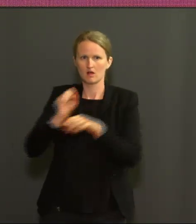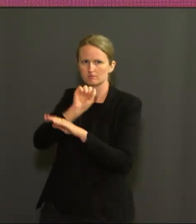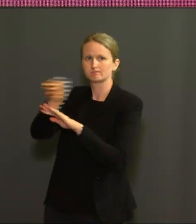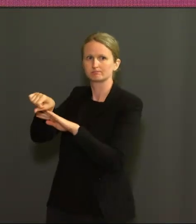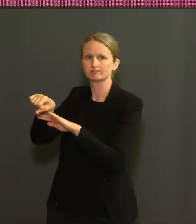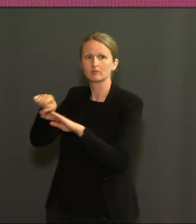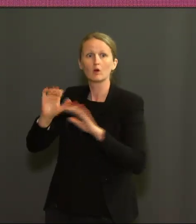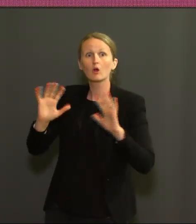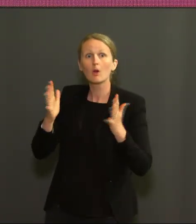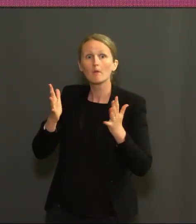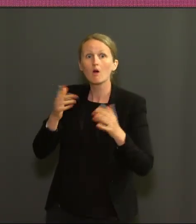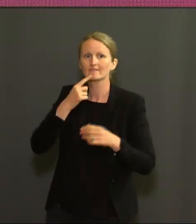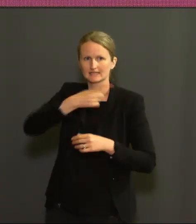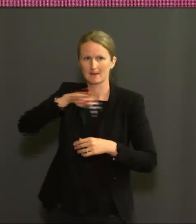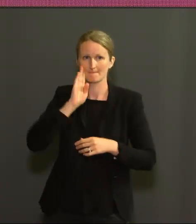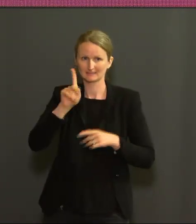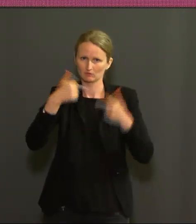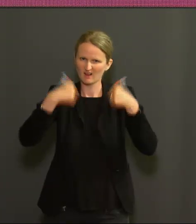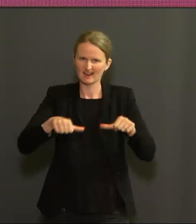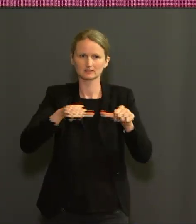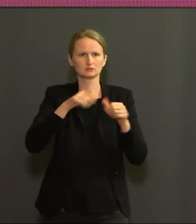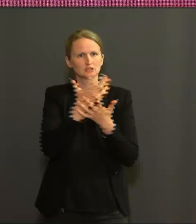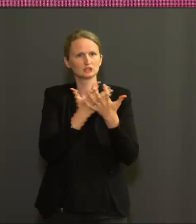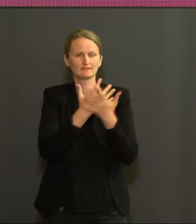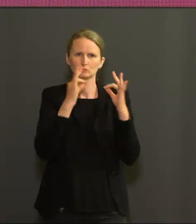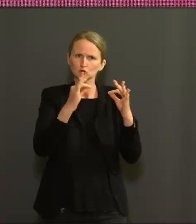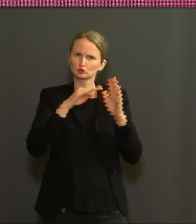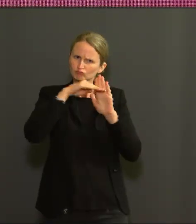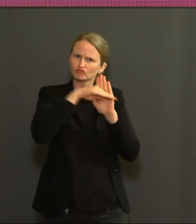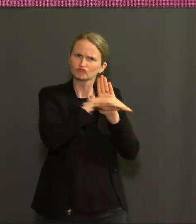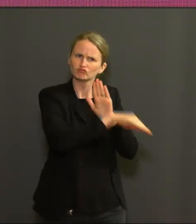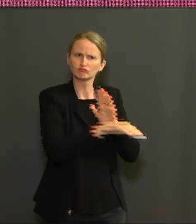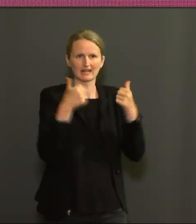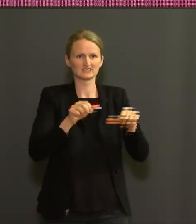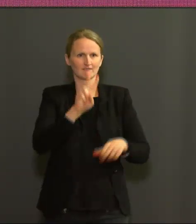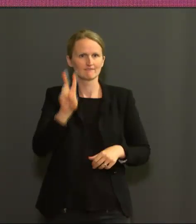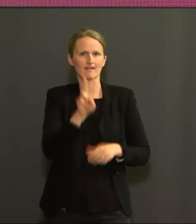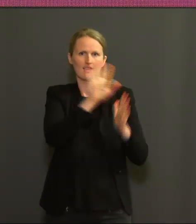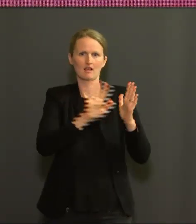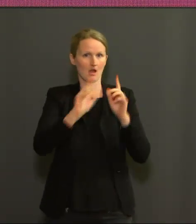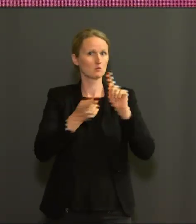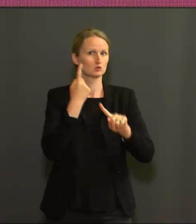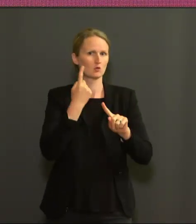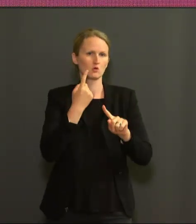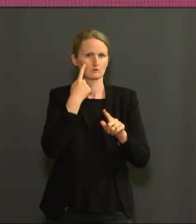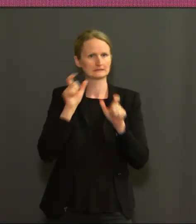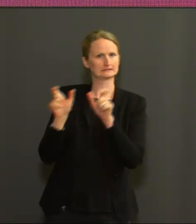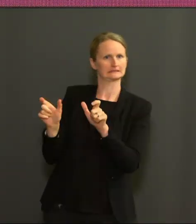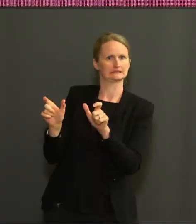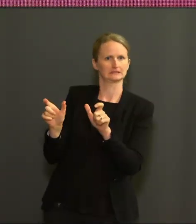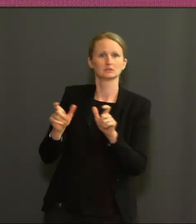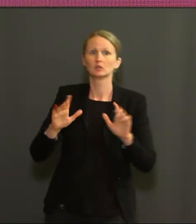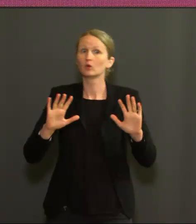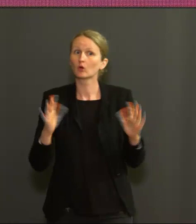statistiques épidémiologiques dans le vert. Vous aussi, vous pouvez contribuer